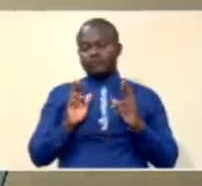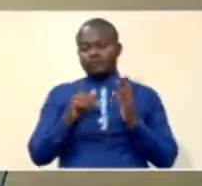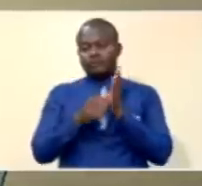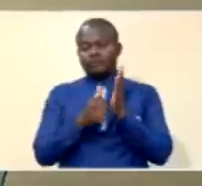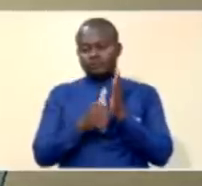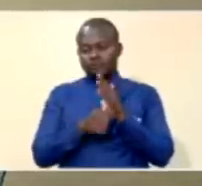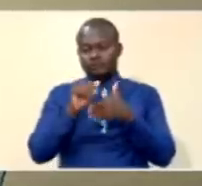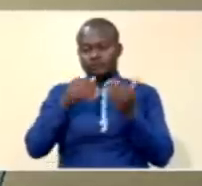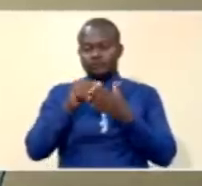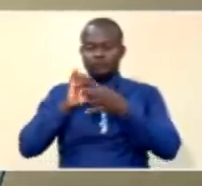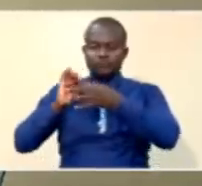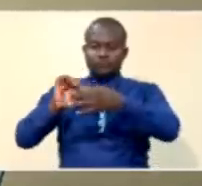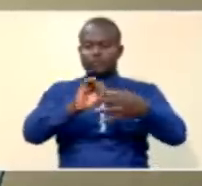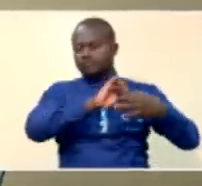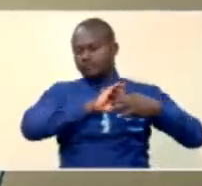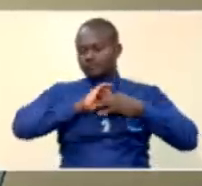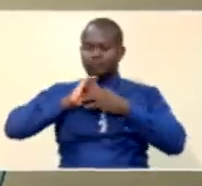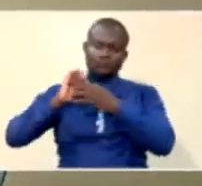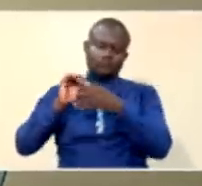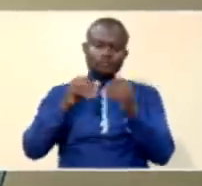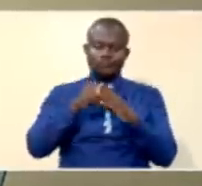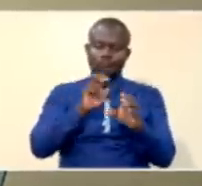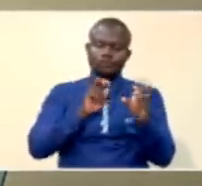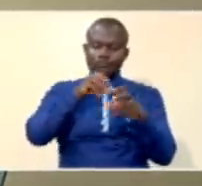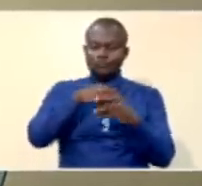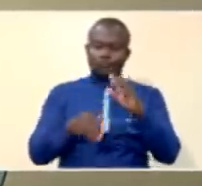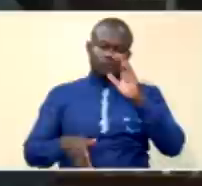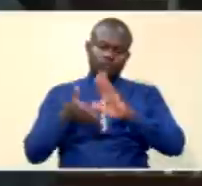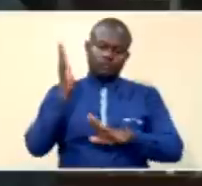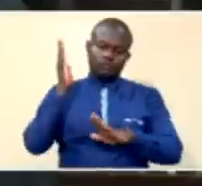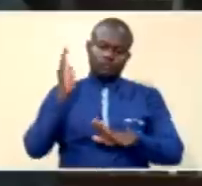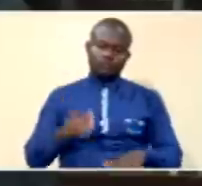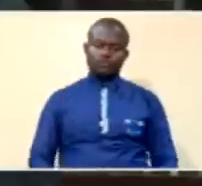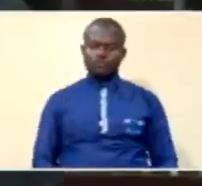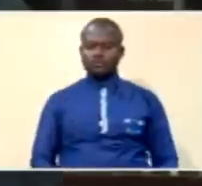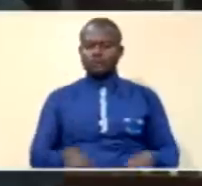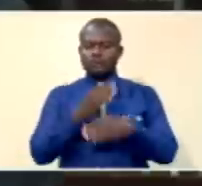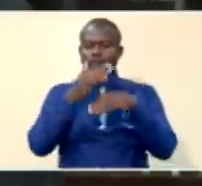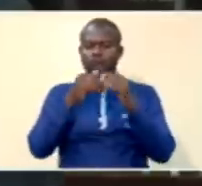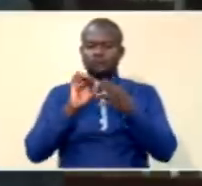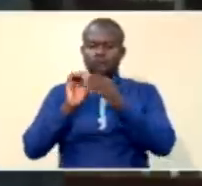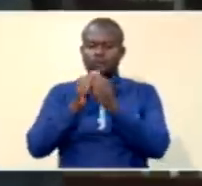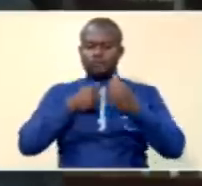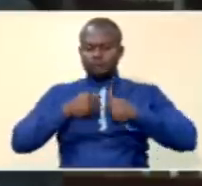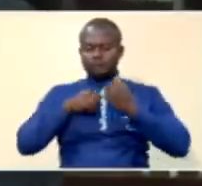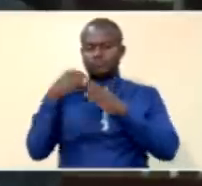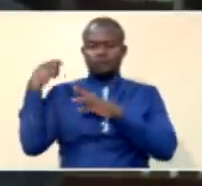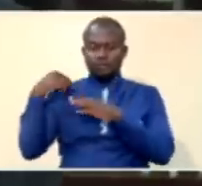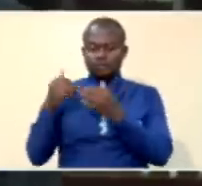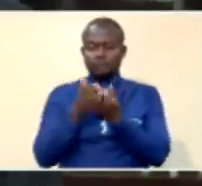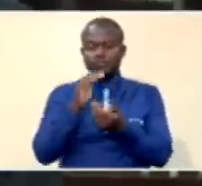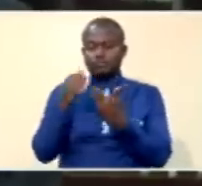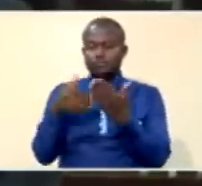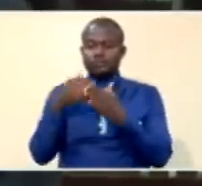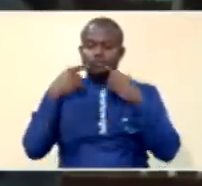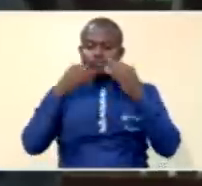ibibazo tuzafatanya kubivamo vuba ndabashimiye. Minisiteri y'Ubumwe bw'Abanyarwanda n'inshingano mboneragihugu